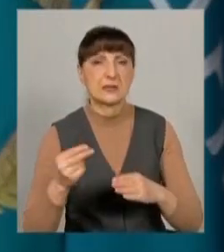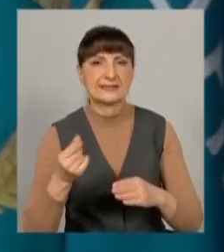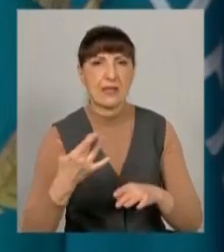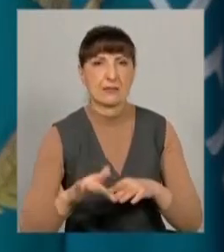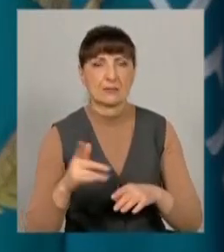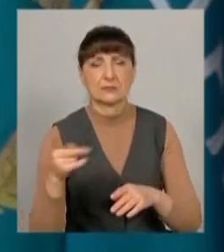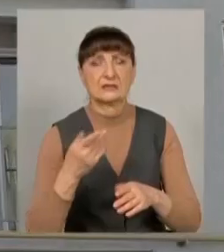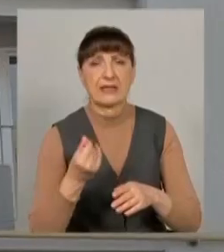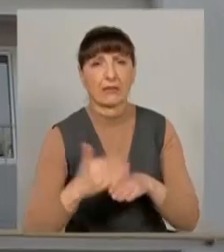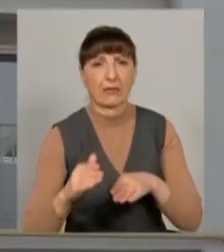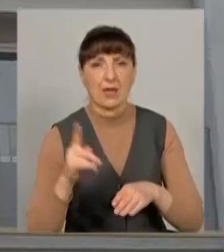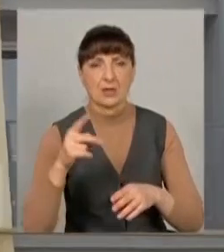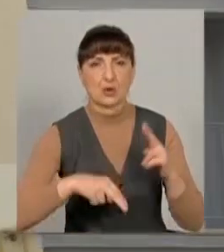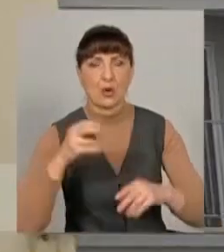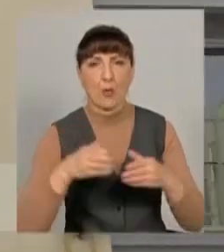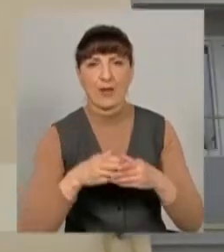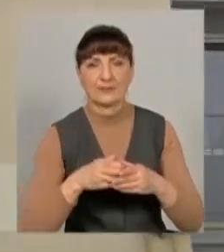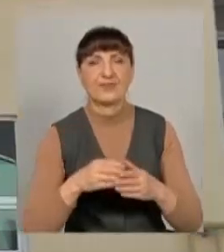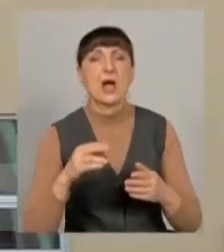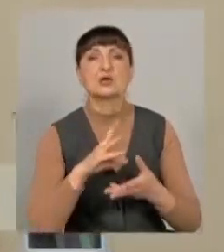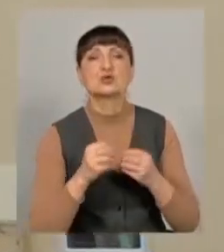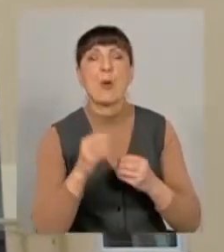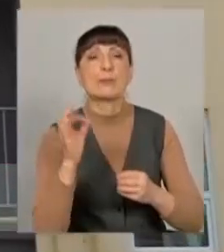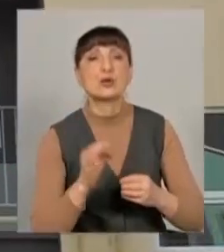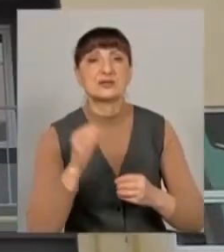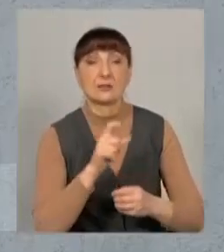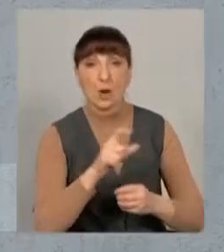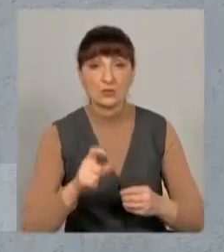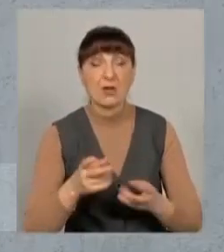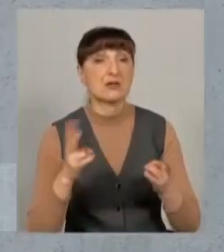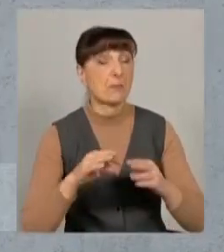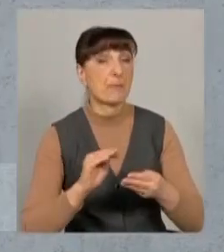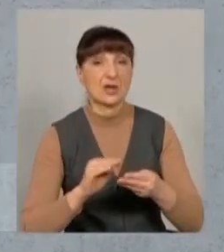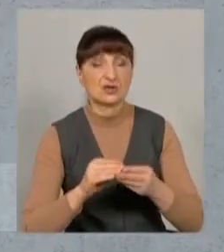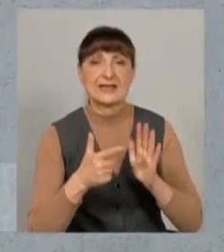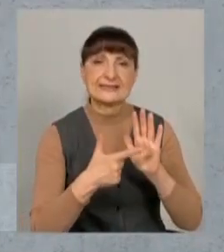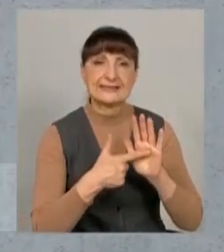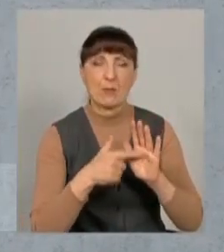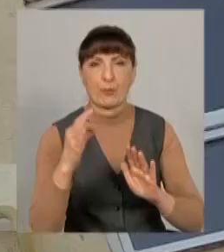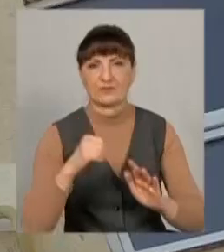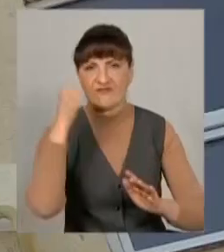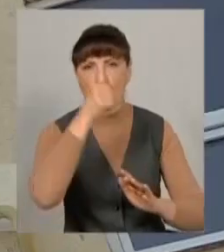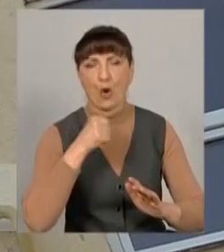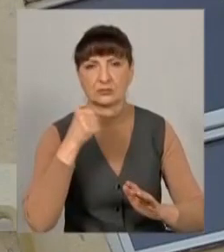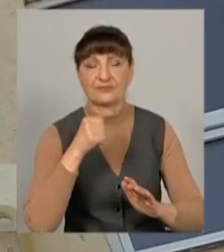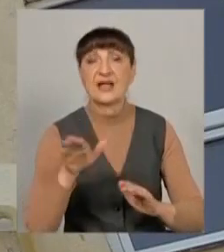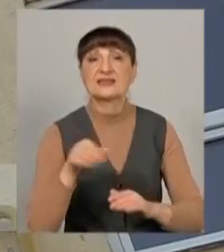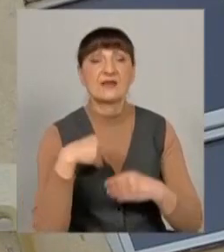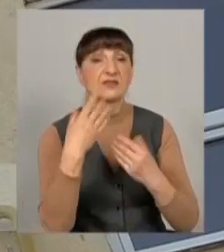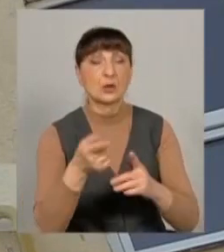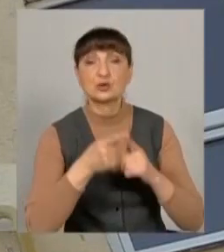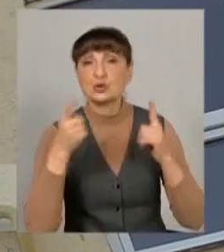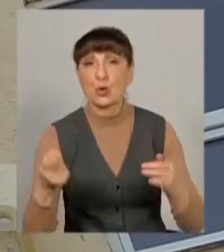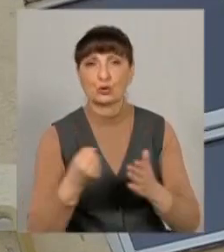от строительных компаний. К слову, сумма процентной ставки для вкладчиков останется прежней – от 7% годовых. Займ выдается на срок